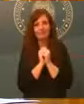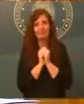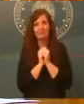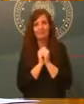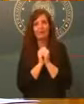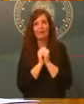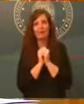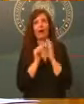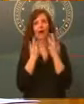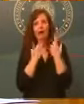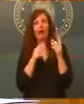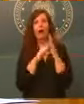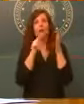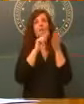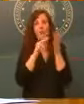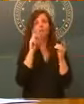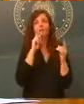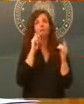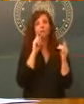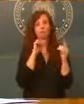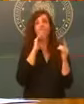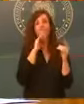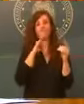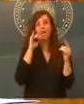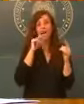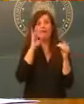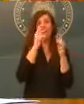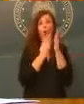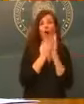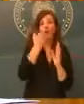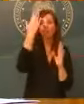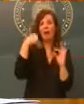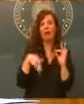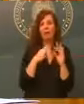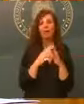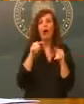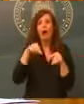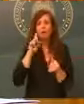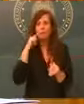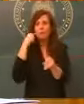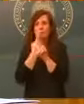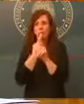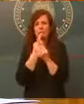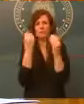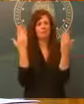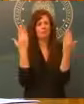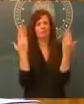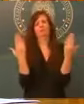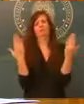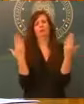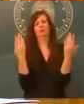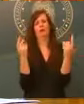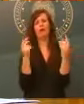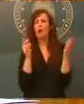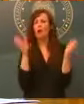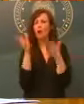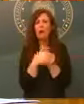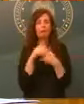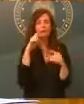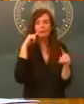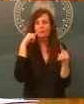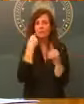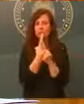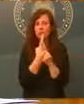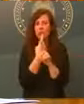scuola di 50 anni fa e della scuola di oggi. Mettetele a confronto. Come la vedete la classe? È sempre stata uguale. Abbiamo